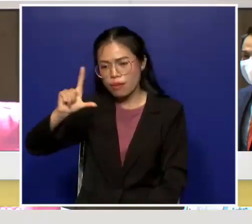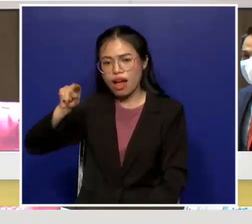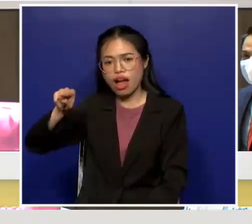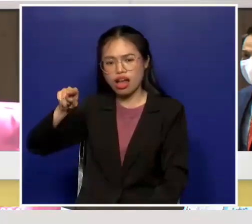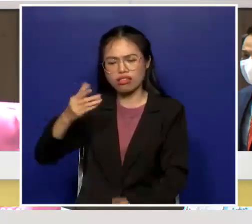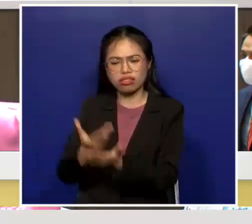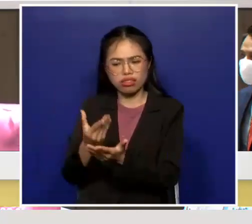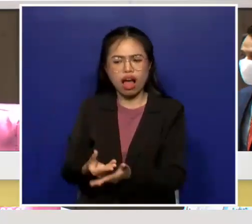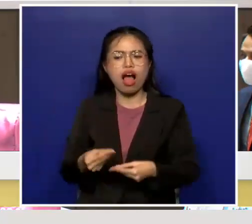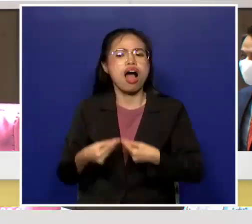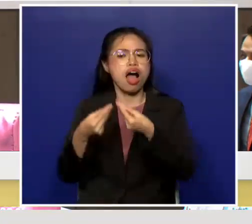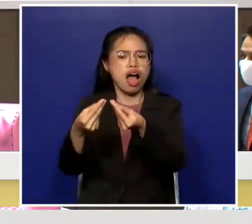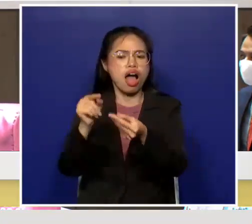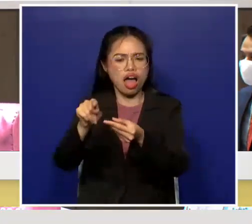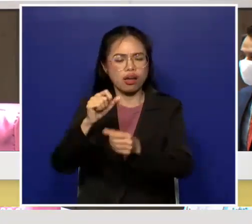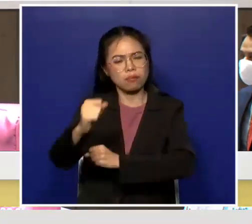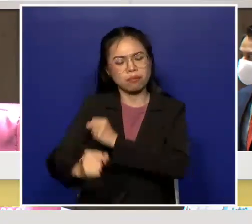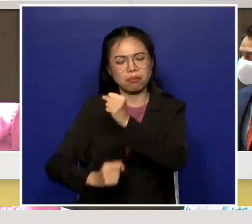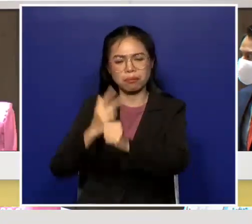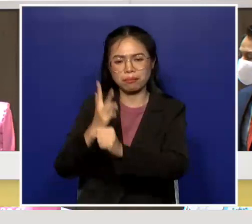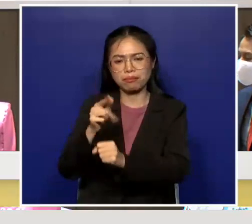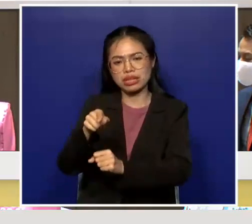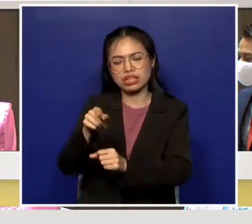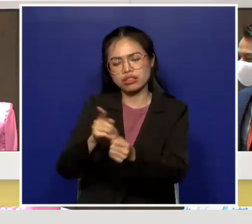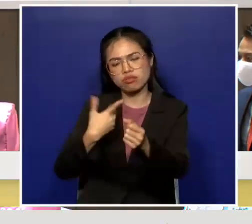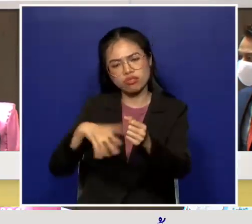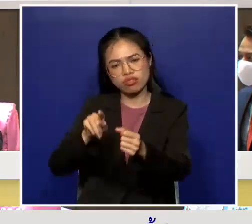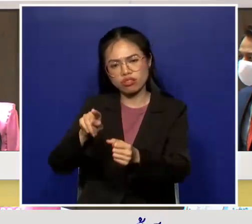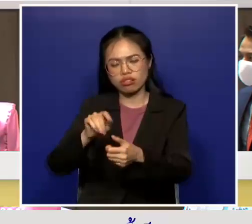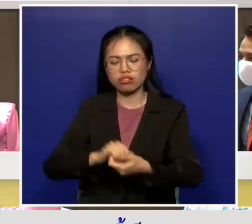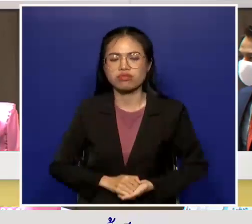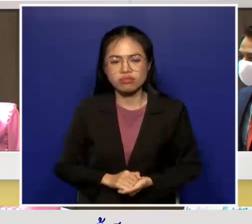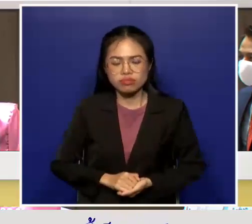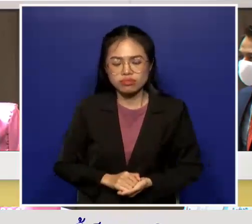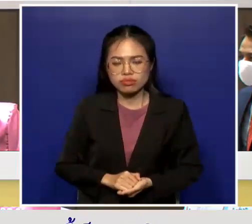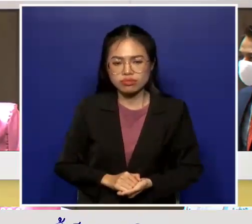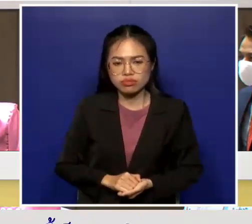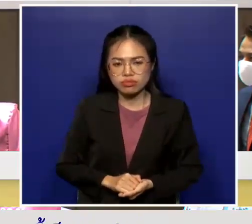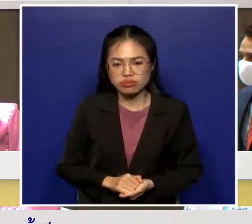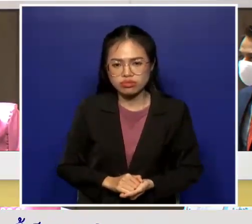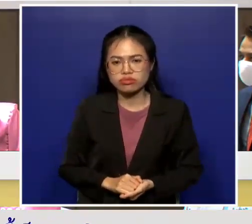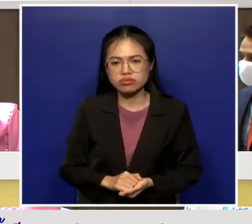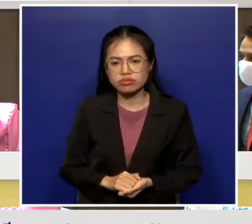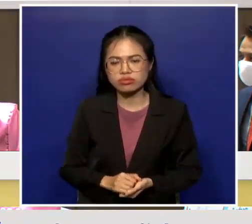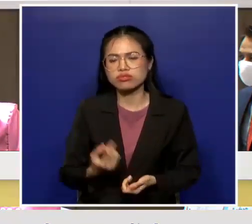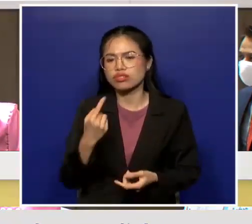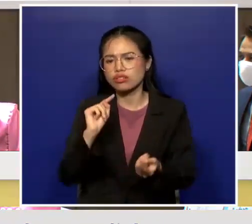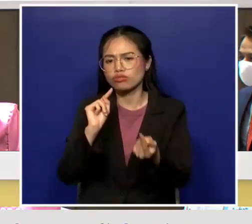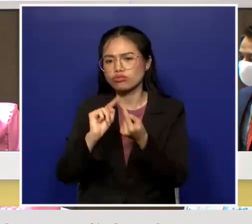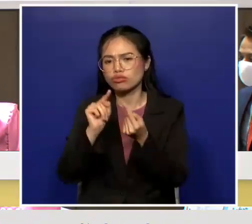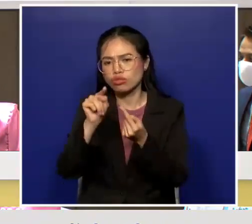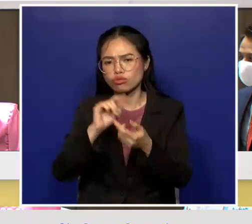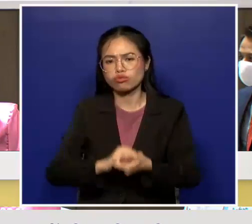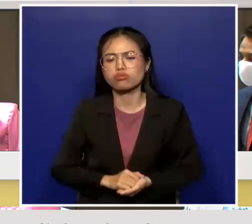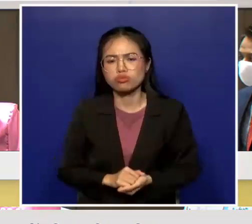ให้เขาว่าช้าตั้ง3ปีอ่ะนี่ไงแล้วก็เอานอนหนูที่มาเป็นตัวแทนเนี่ย